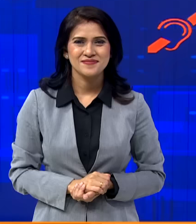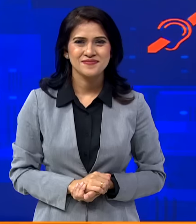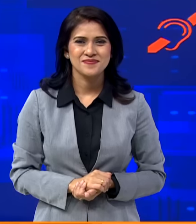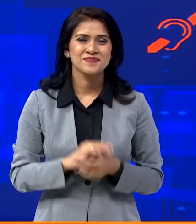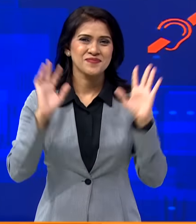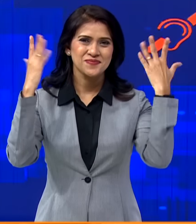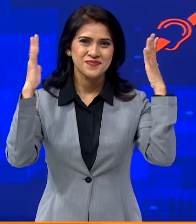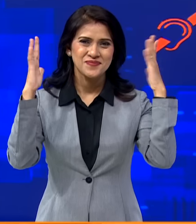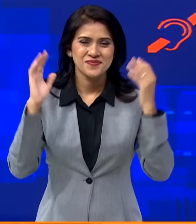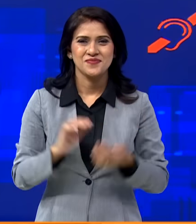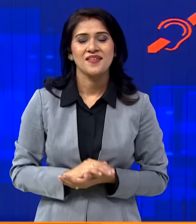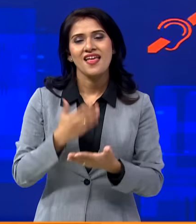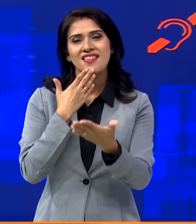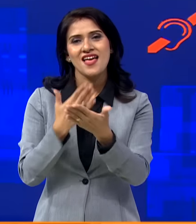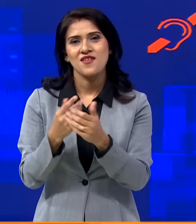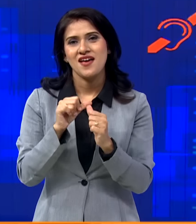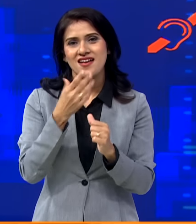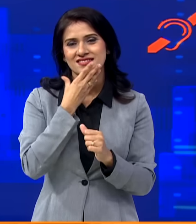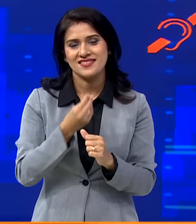करते धन्यवाद